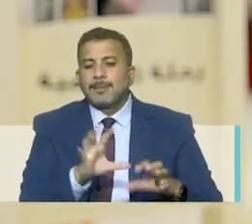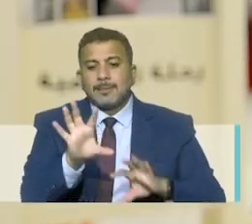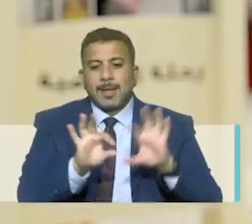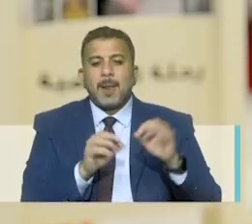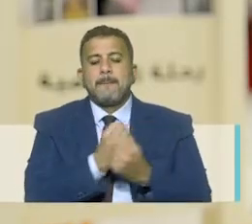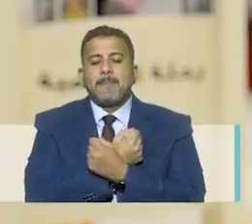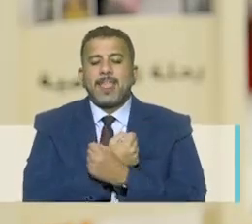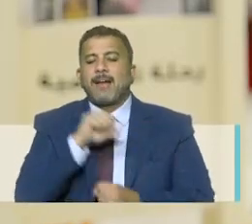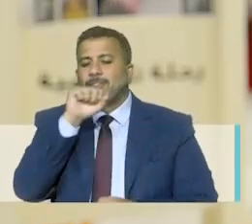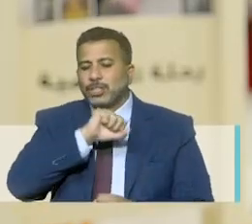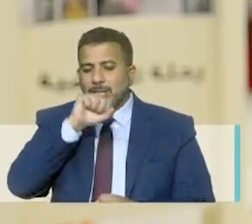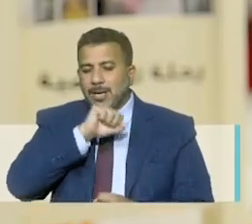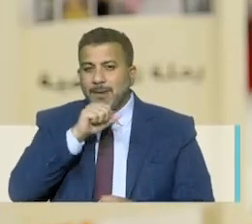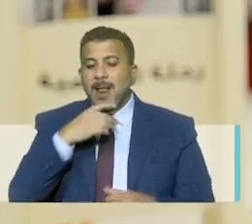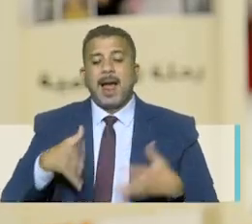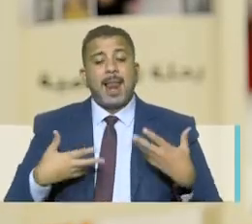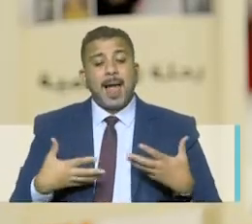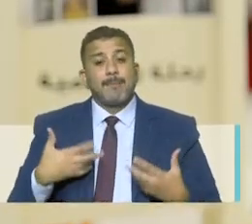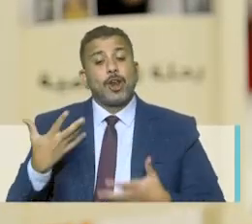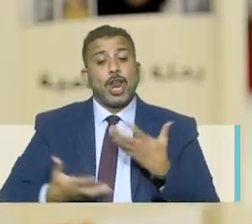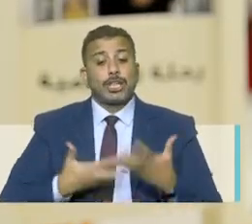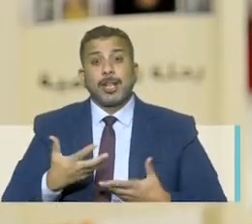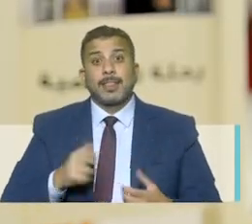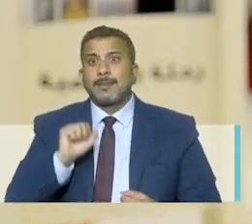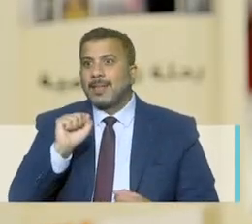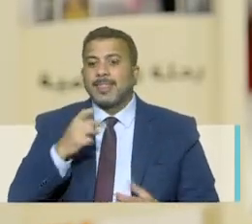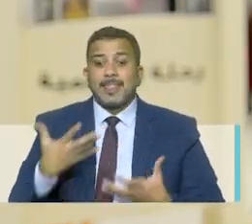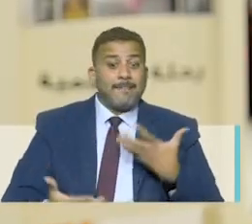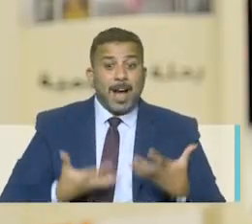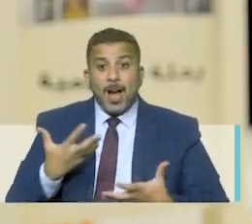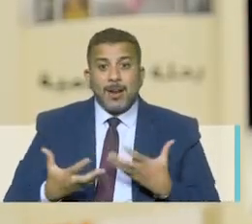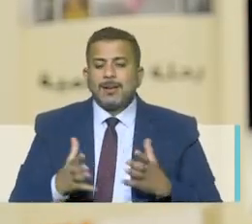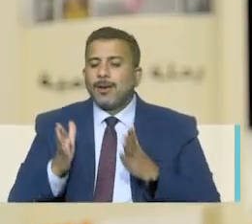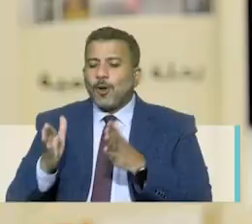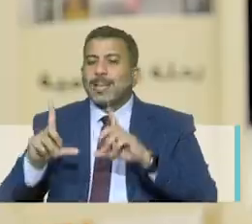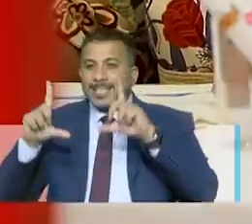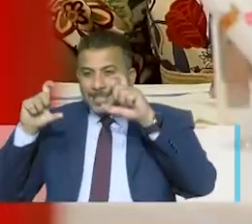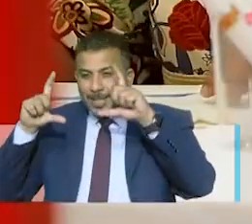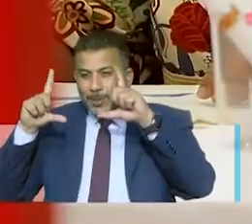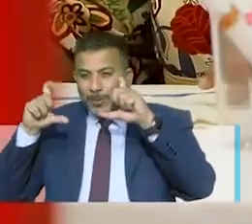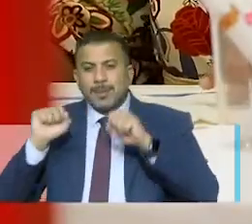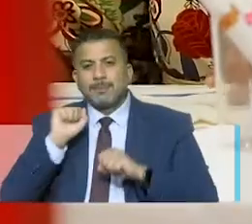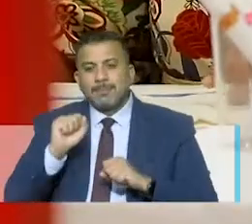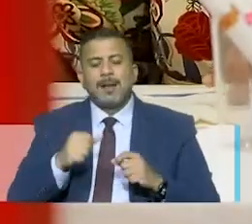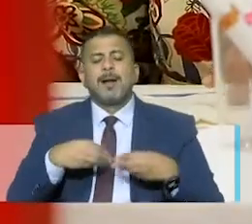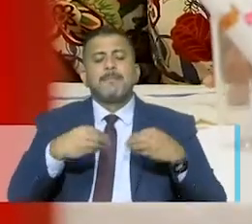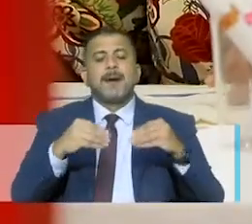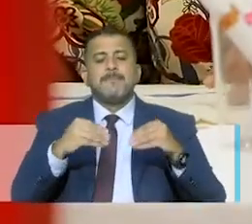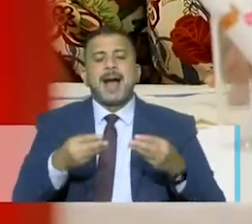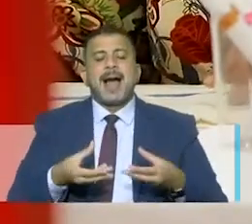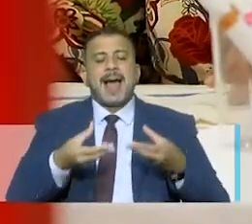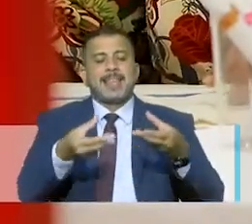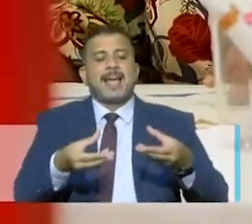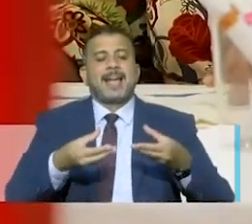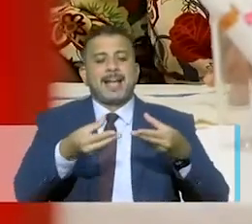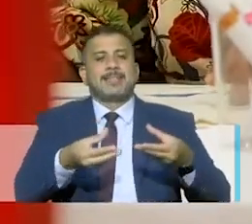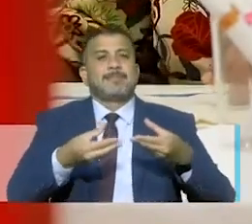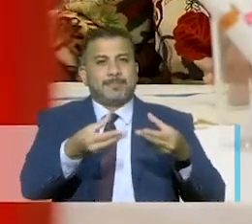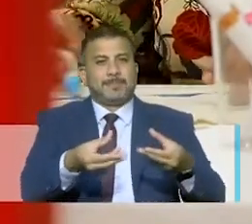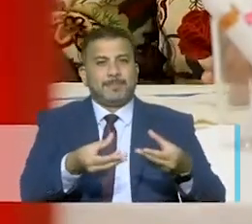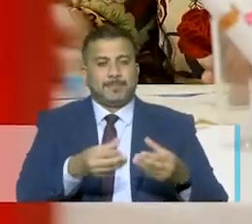من متاحف الشارقة وألعاب وأنشطة تفاعلية وركن للتصوير ومتجر للهدايا. الفعالية